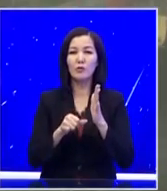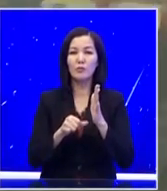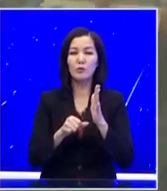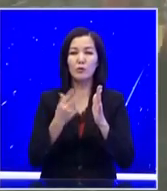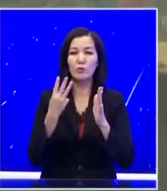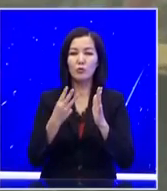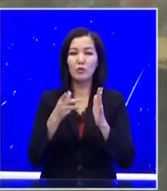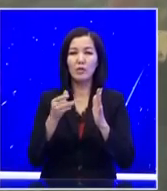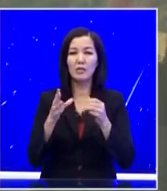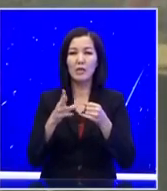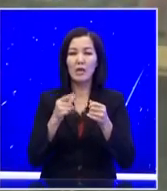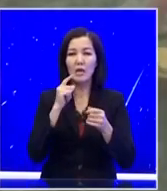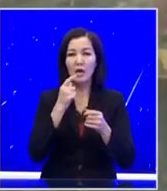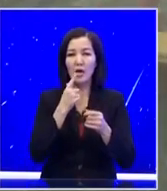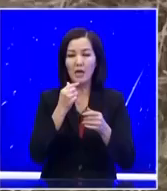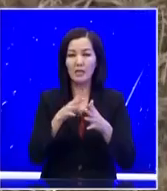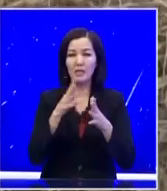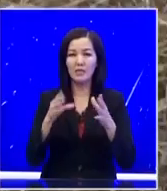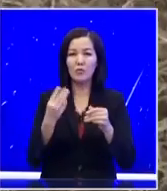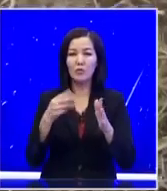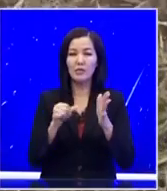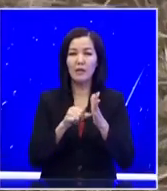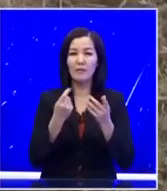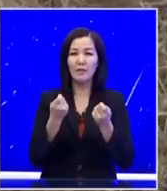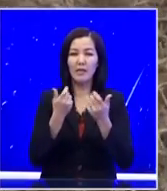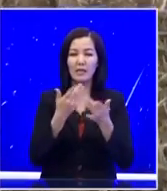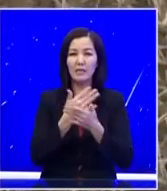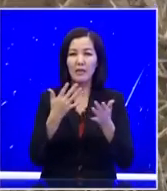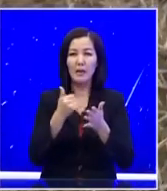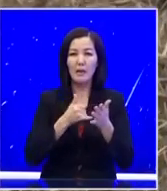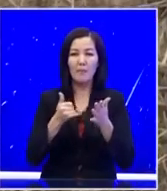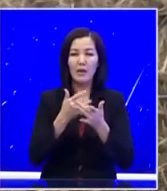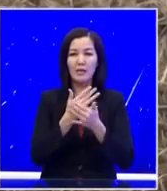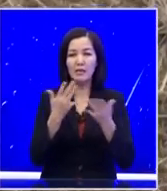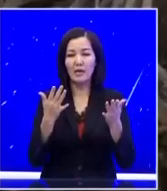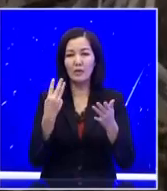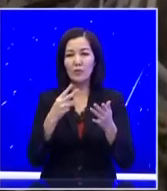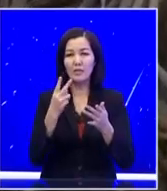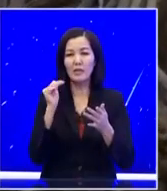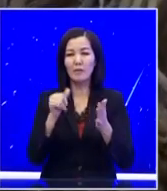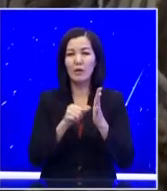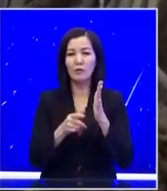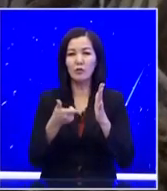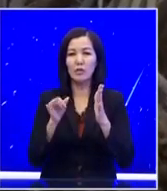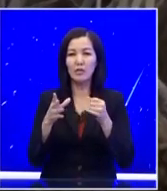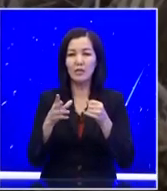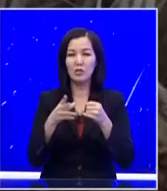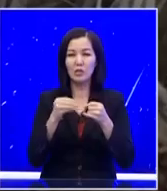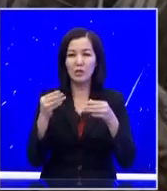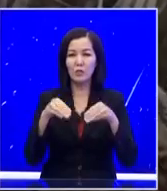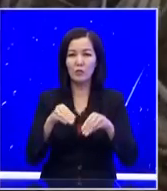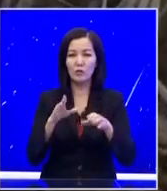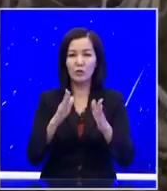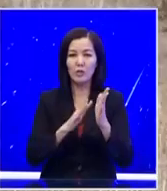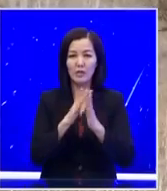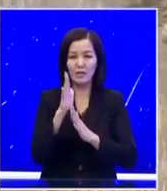жерге қант қызылшасы, 36.000 гектар, дәнді дақылдар мен майлы дақылдар 32.600 гектар жерге өсірілмек.